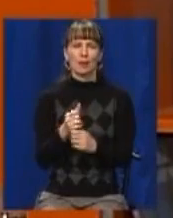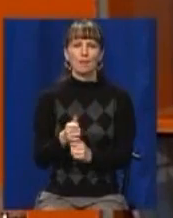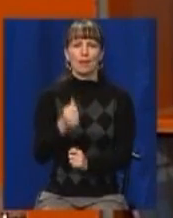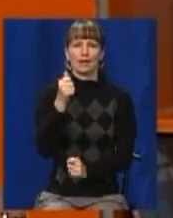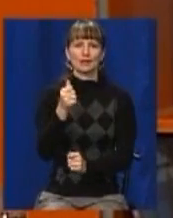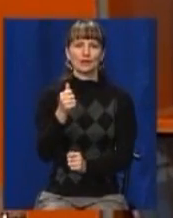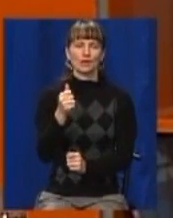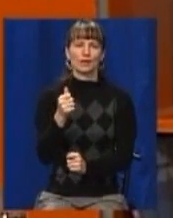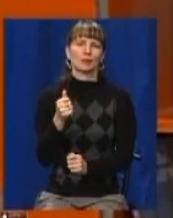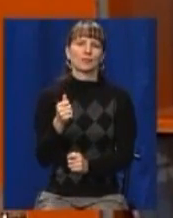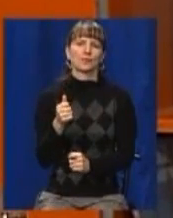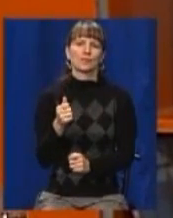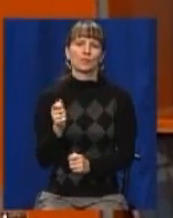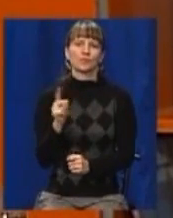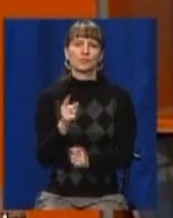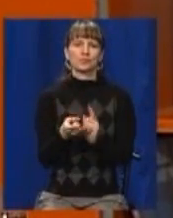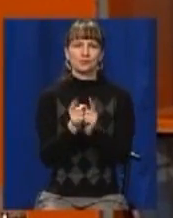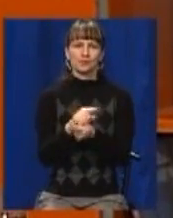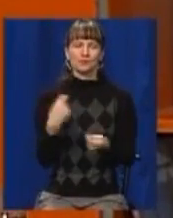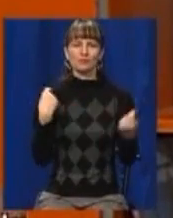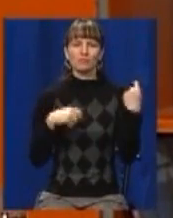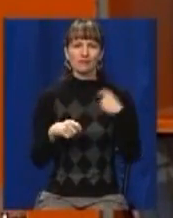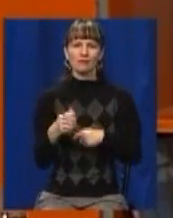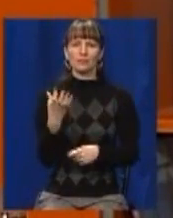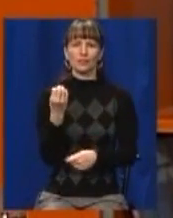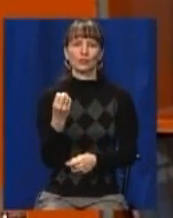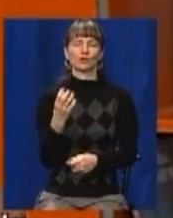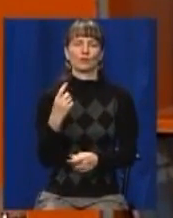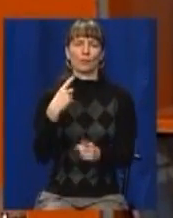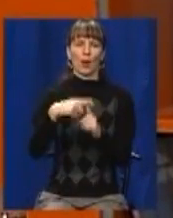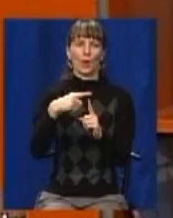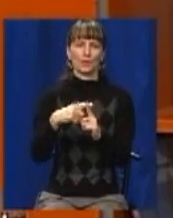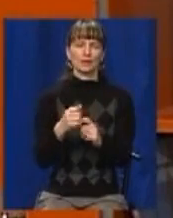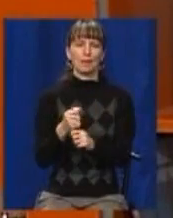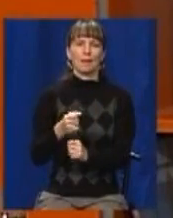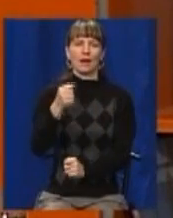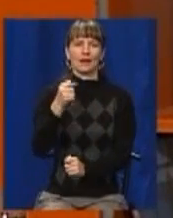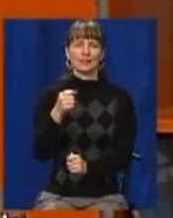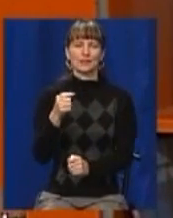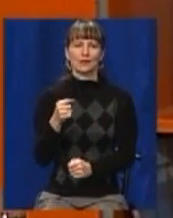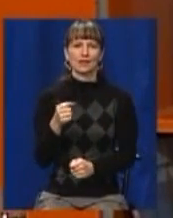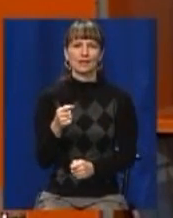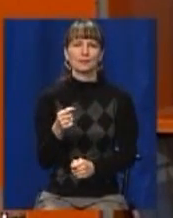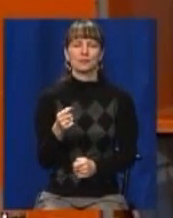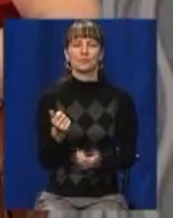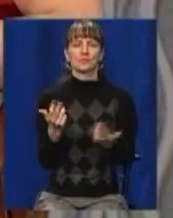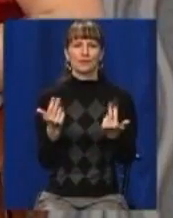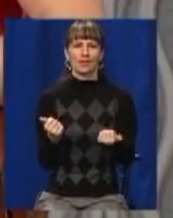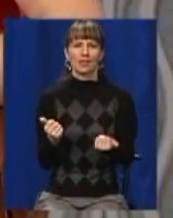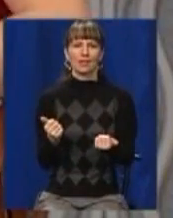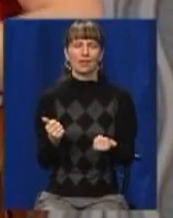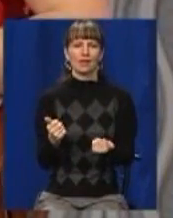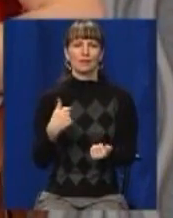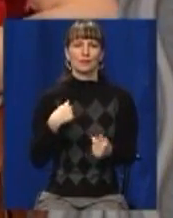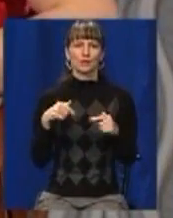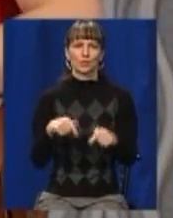і свої гардероби, і свої стелиші, ще навіть парасолька, перехмакри, а ще й парасолька. Ще й парасолька. До чого тому, наше людство дійшло? Да, в принципі, ми